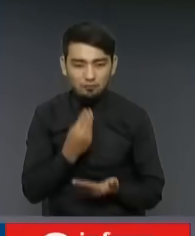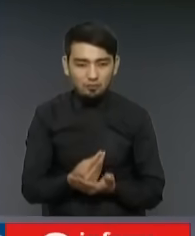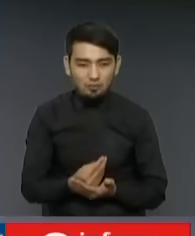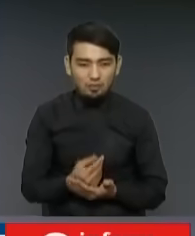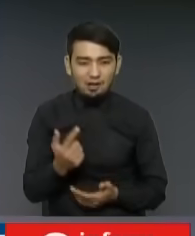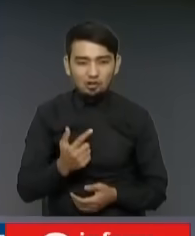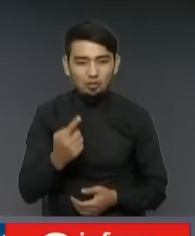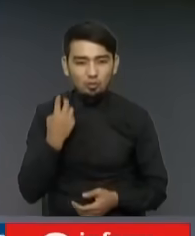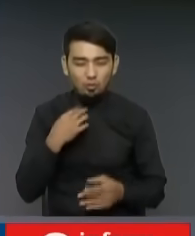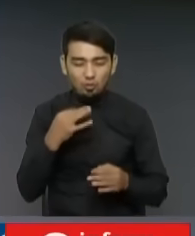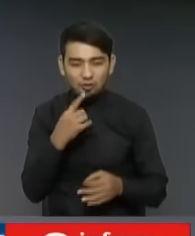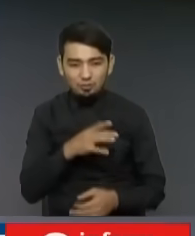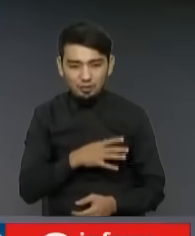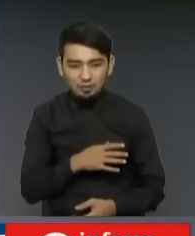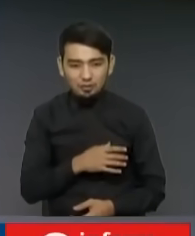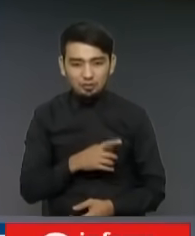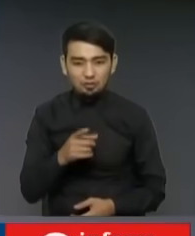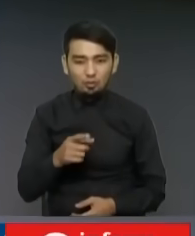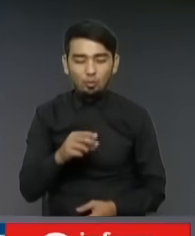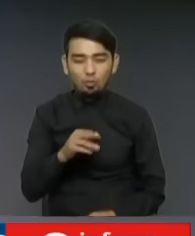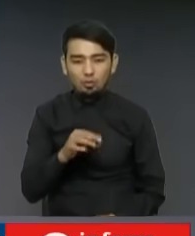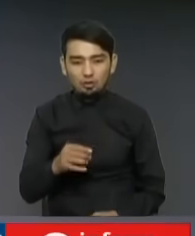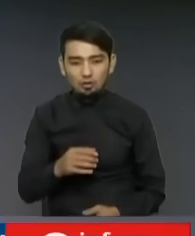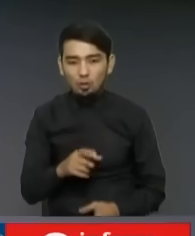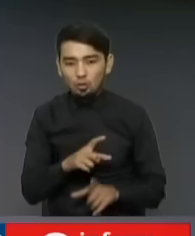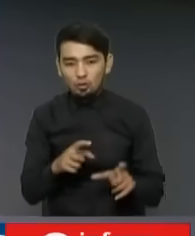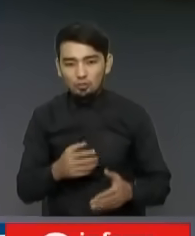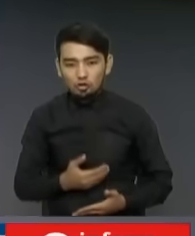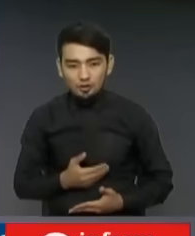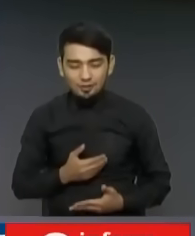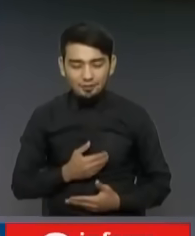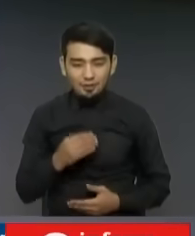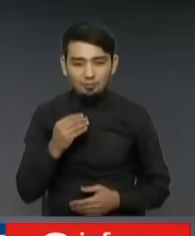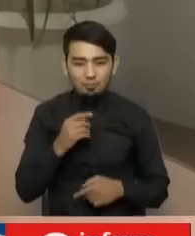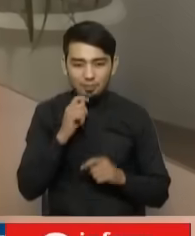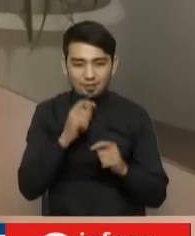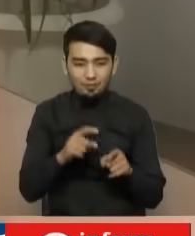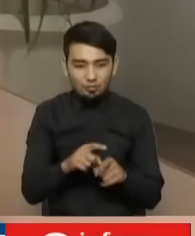санайды. Талайға өмір сыйлаған донормен әріптесім Айгүл Мырзағалиқызы кездесіп келді.